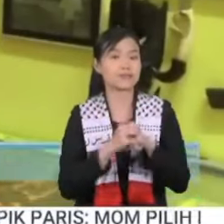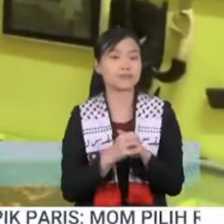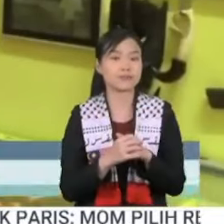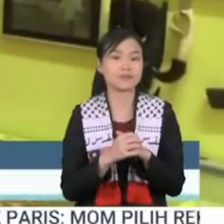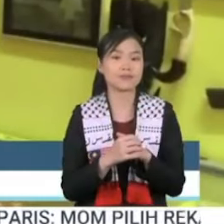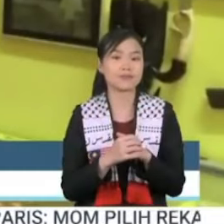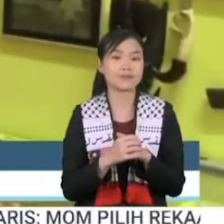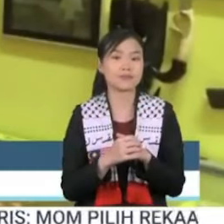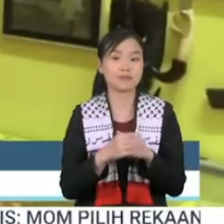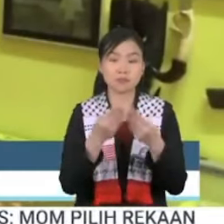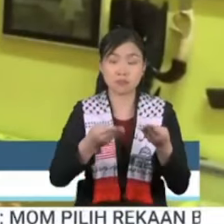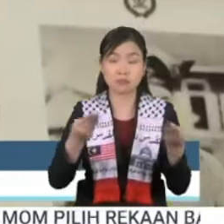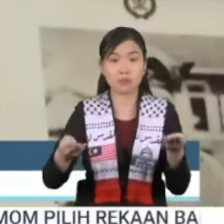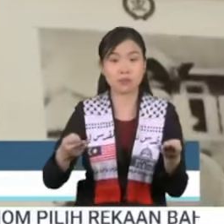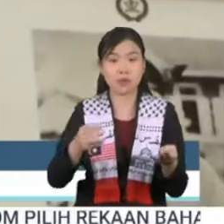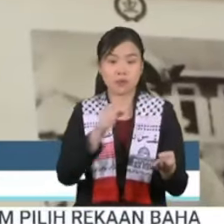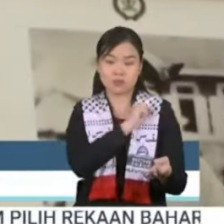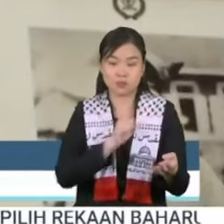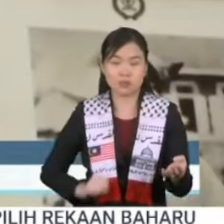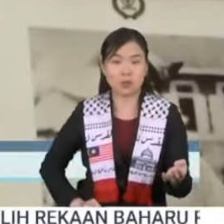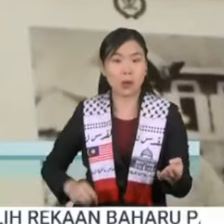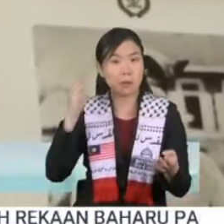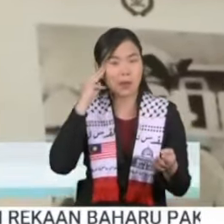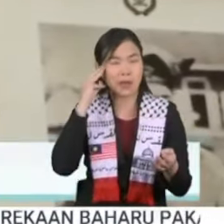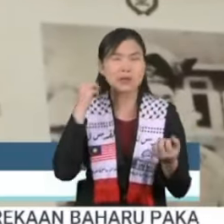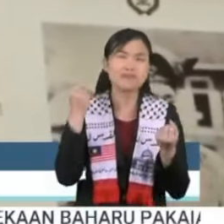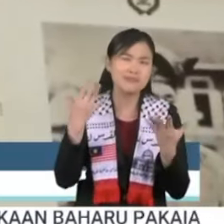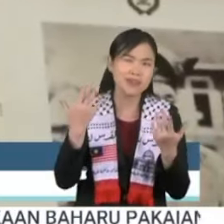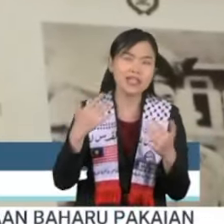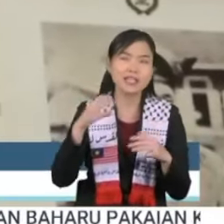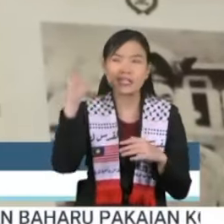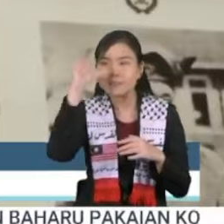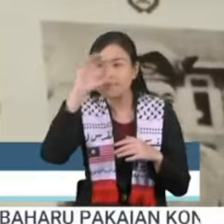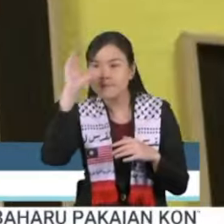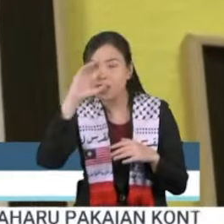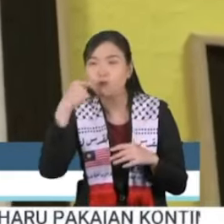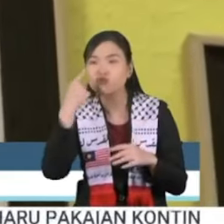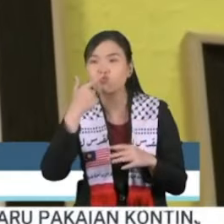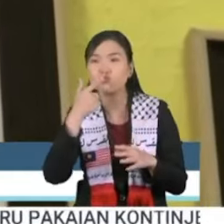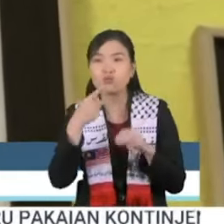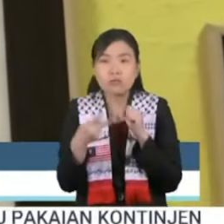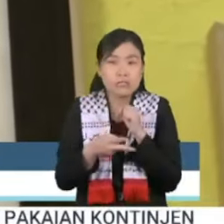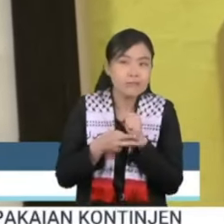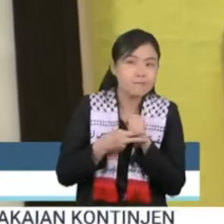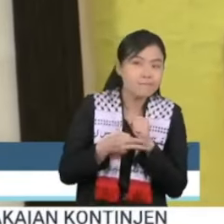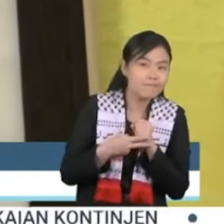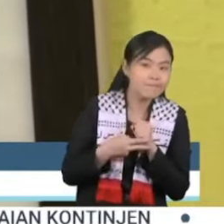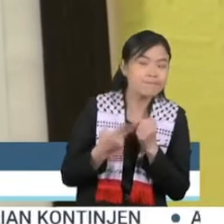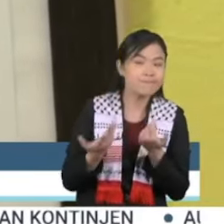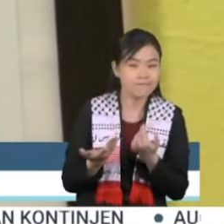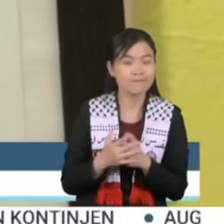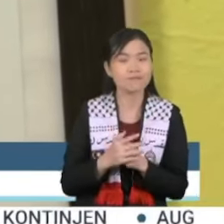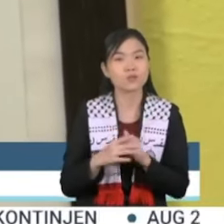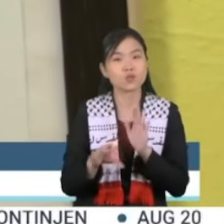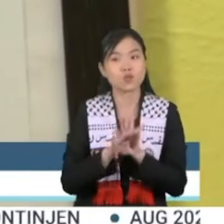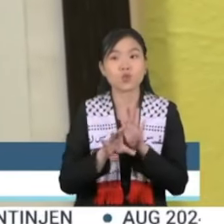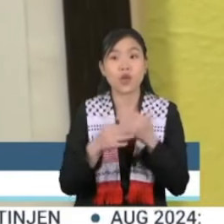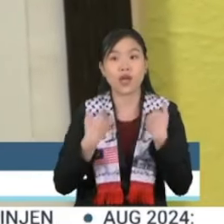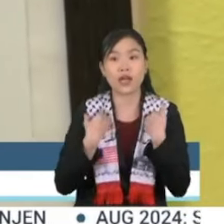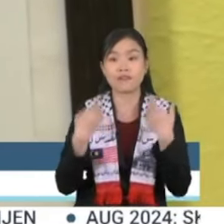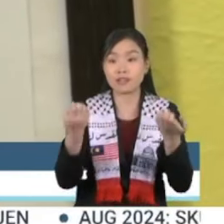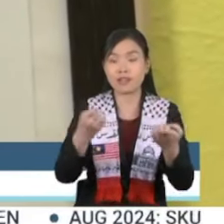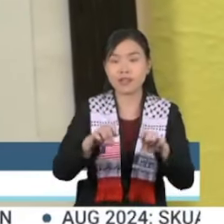Barang-barang Kesultanan Pahang ini kebanyakannya dari kolektor lah. Mana saya pergi pasar-pasar karat, macam ada event-event